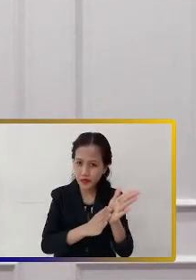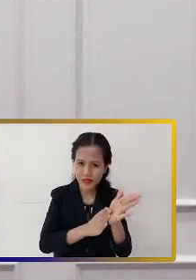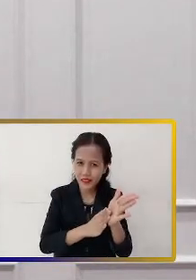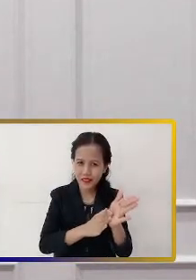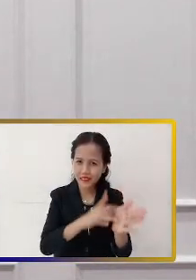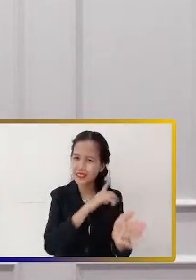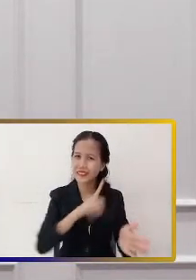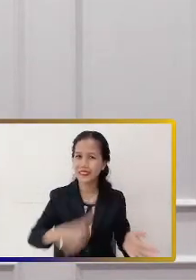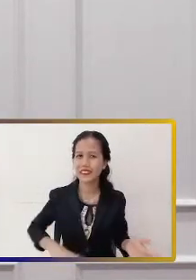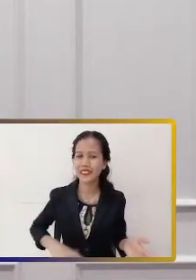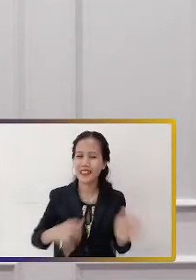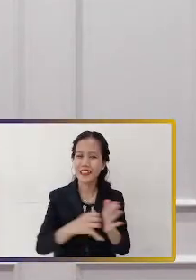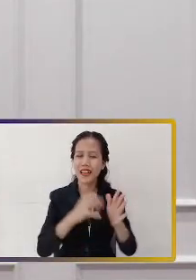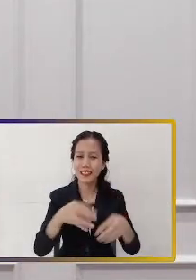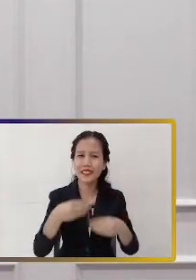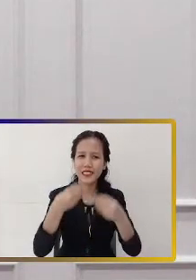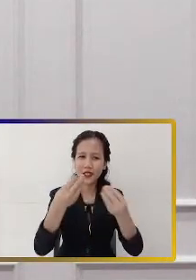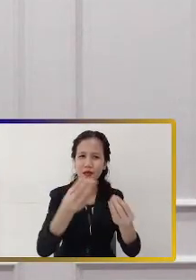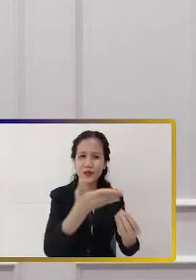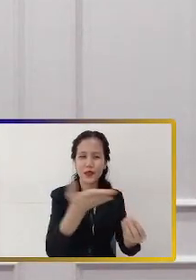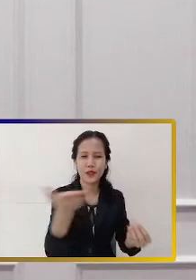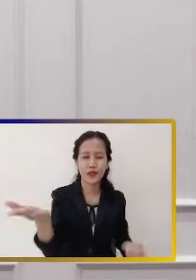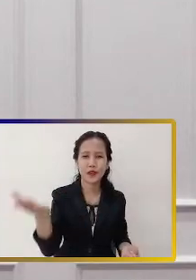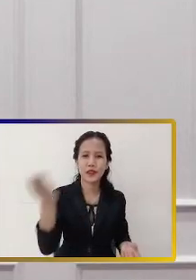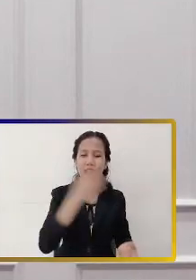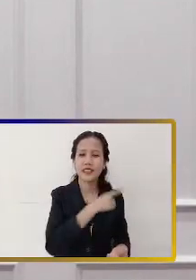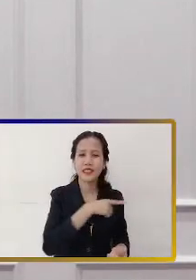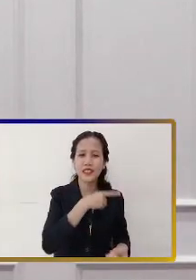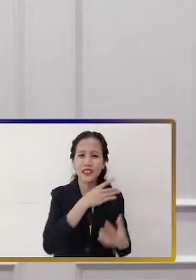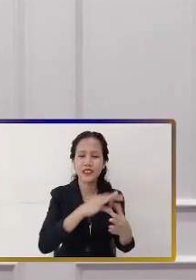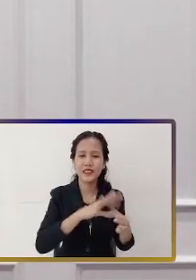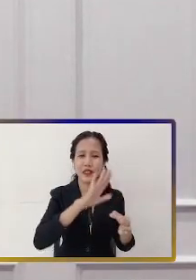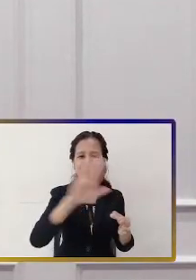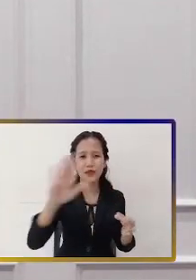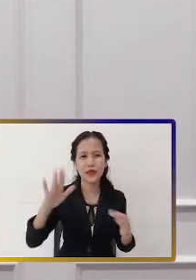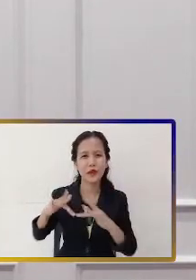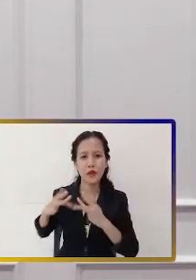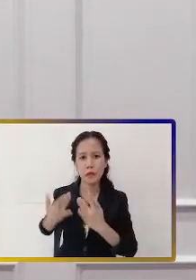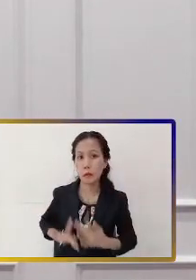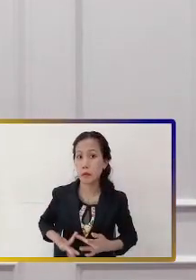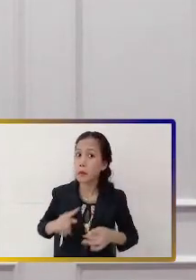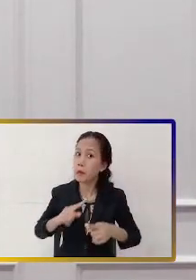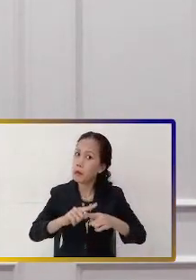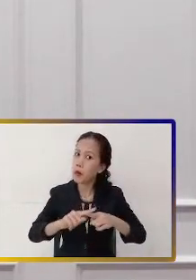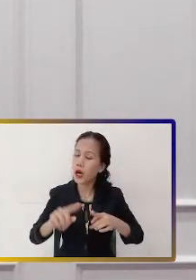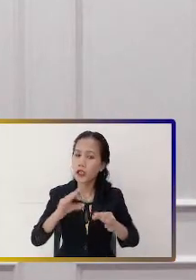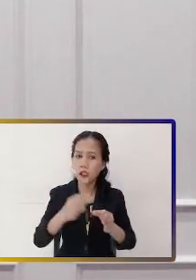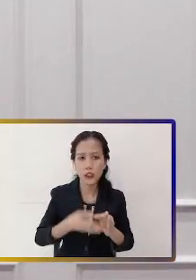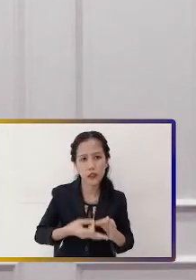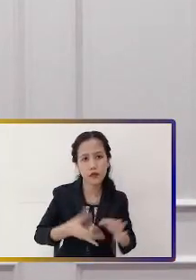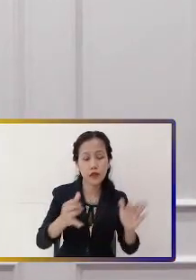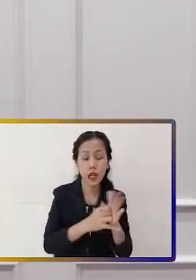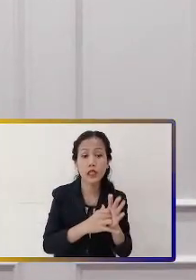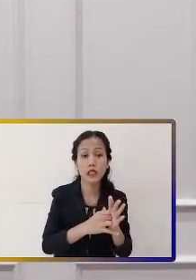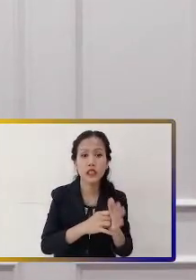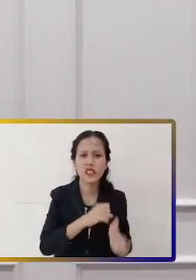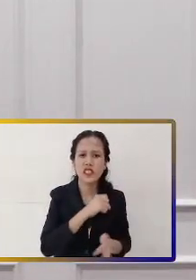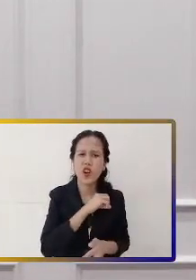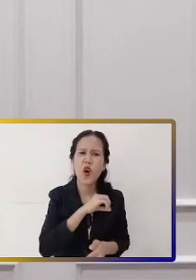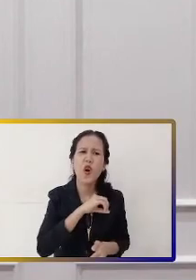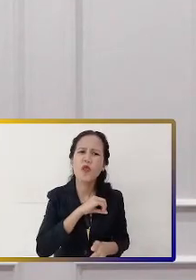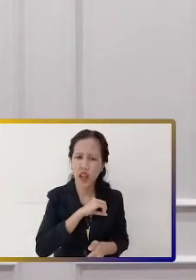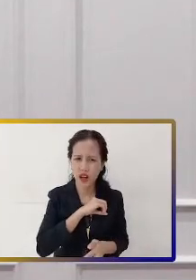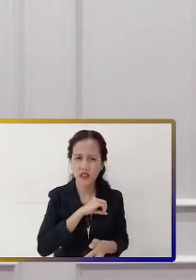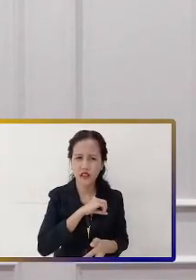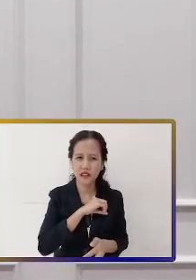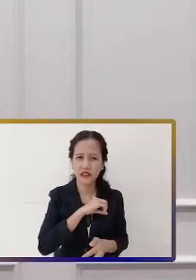you the desire of your heart. But it should not be a selfish desire, but a desire for God's people and